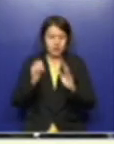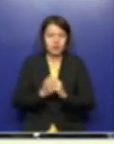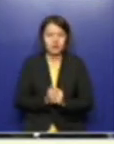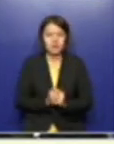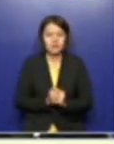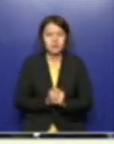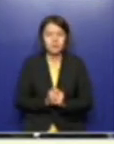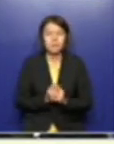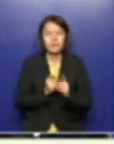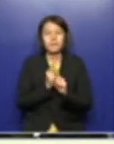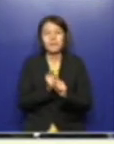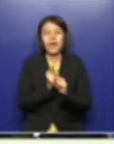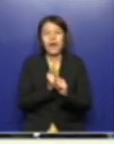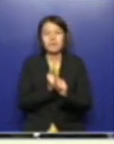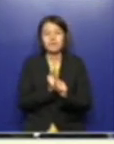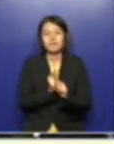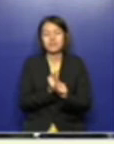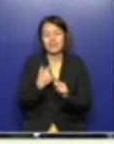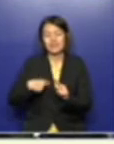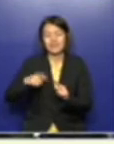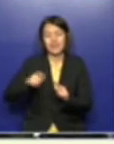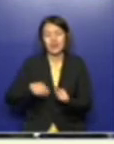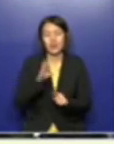ที่